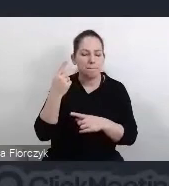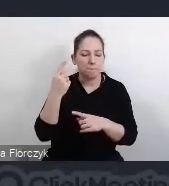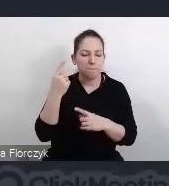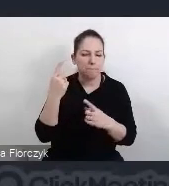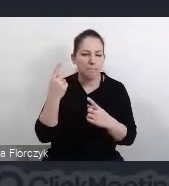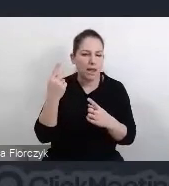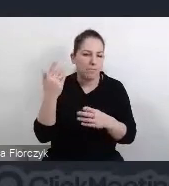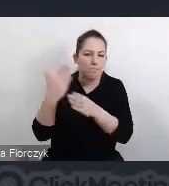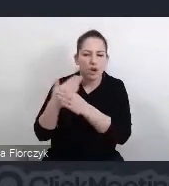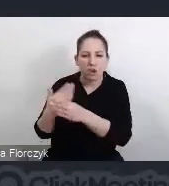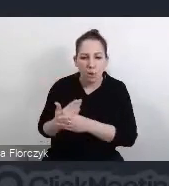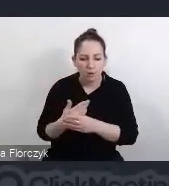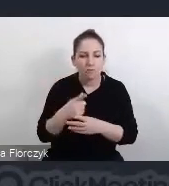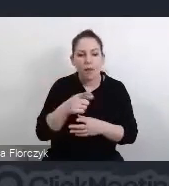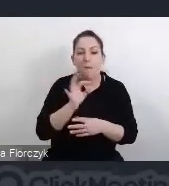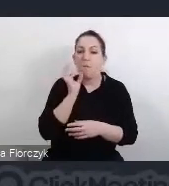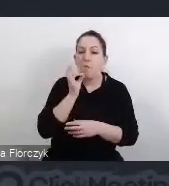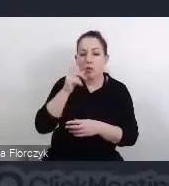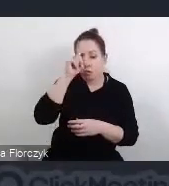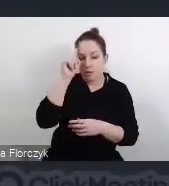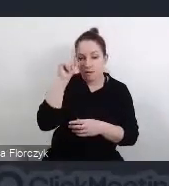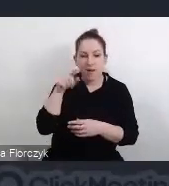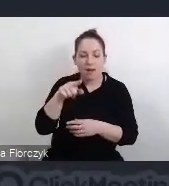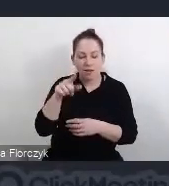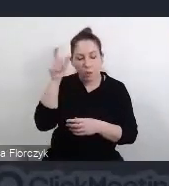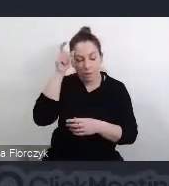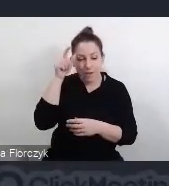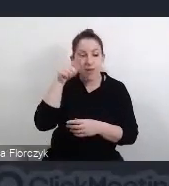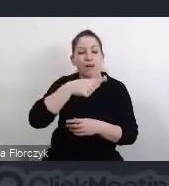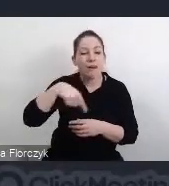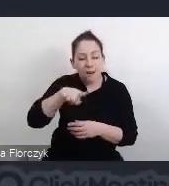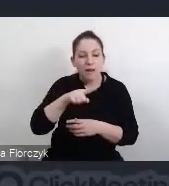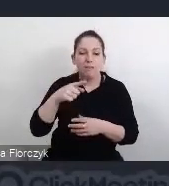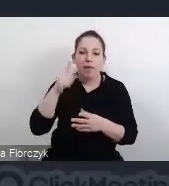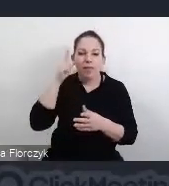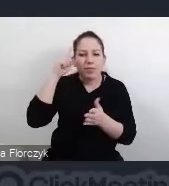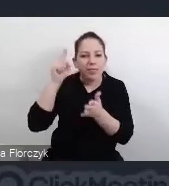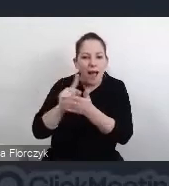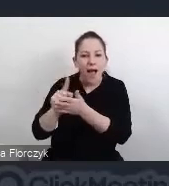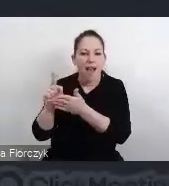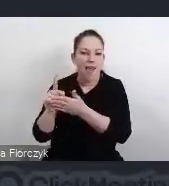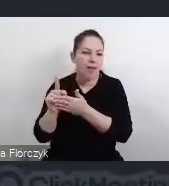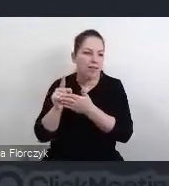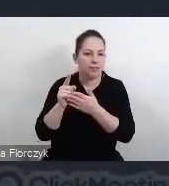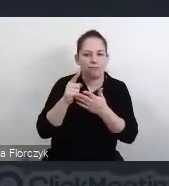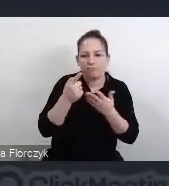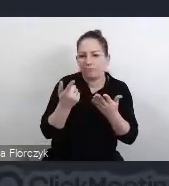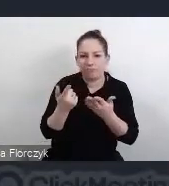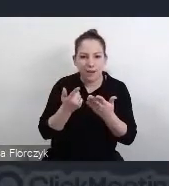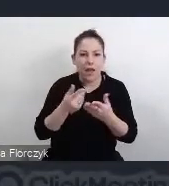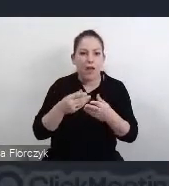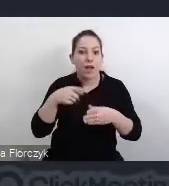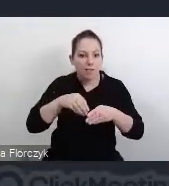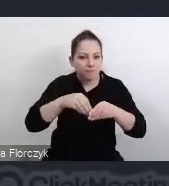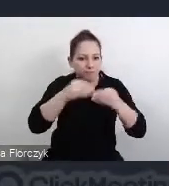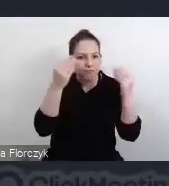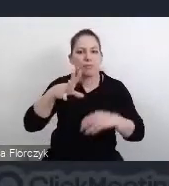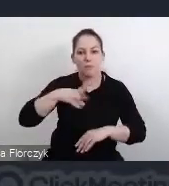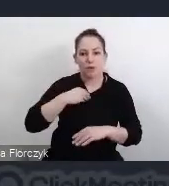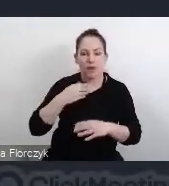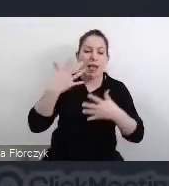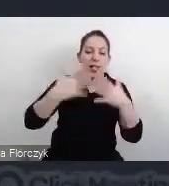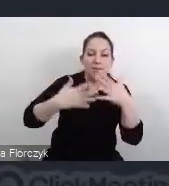swoje odkryte w czasie nauki talenty rozwijać w dalszym ciągu właśnie pod kątem czy to